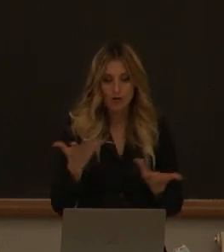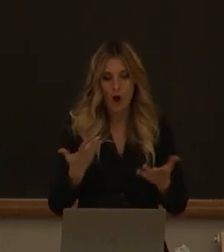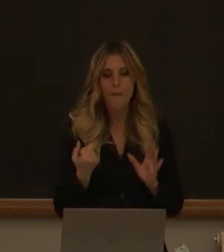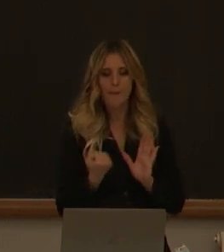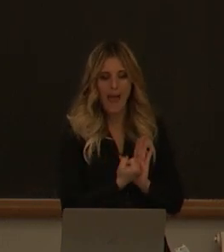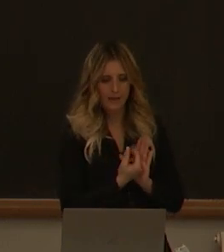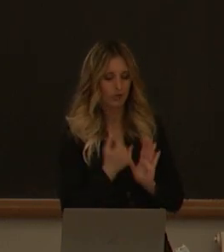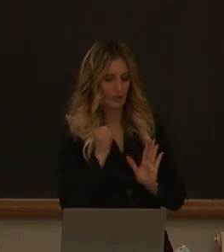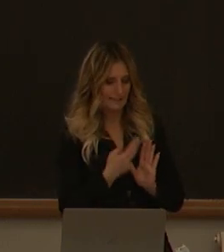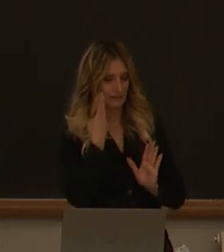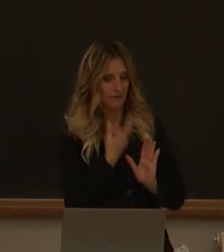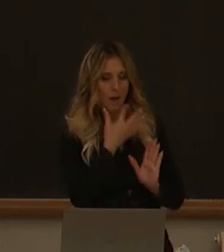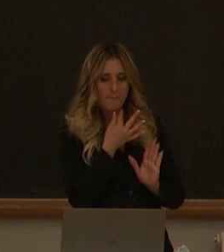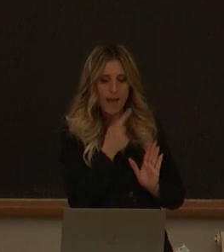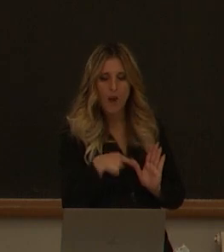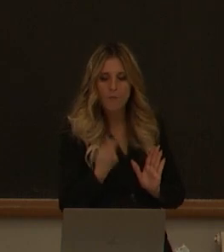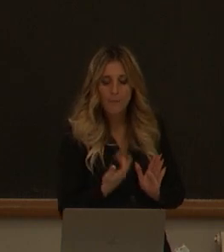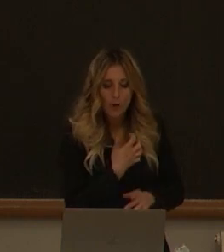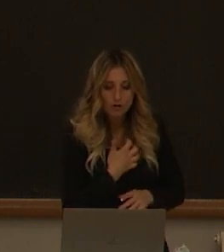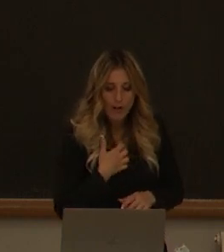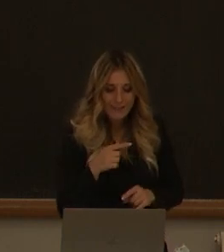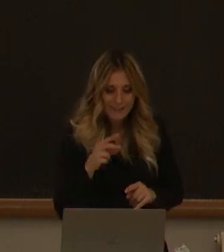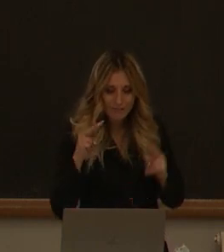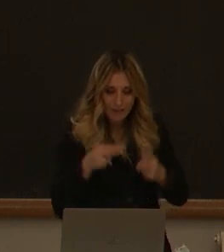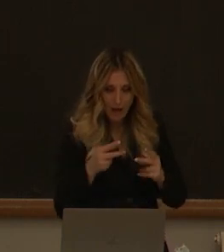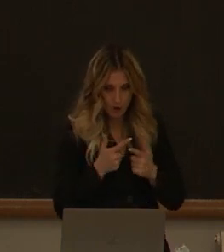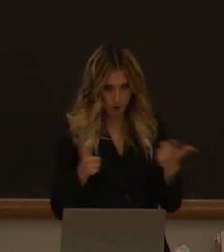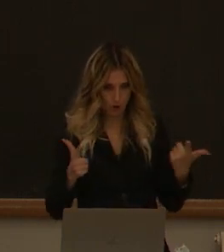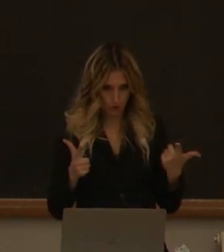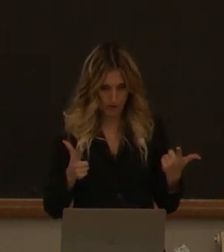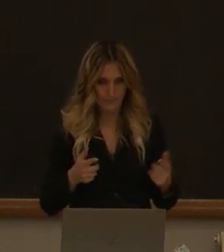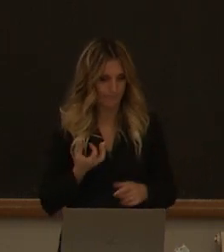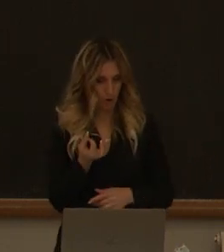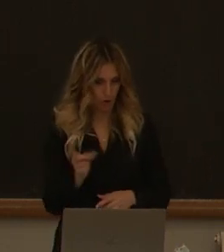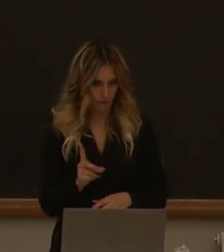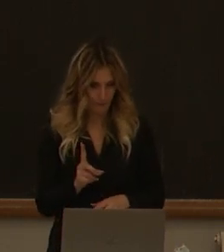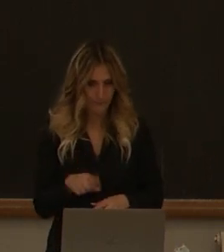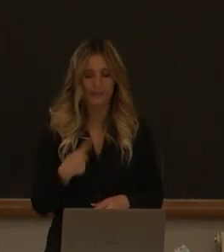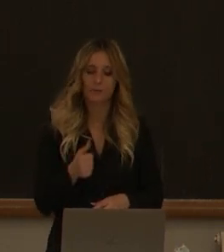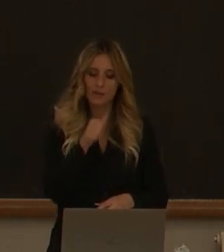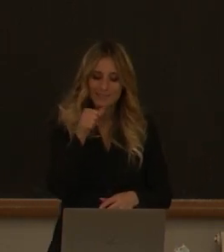belli, ma che non hanno nessuna solidità scientifica. Produrre ovviamente